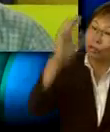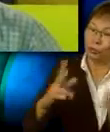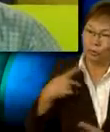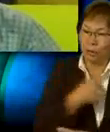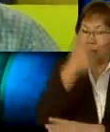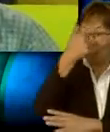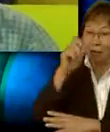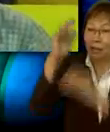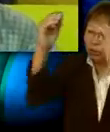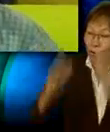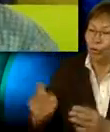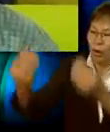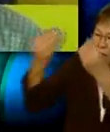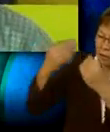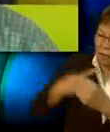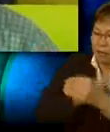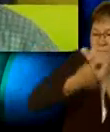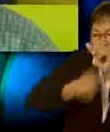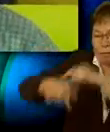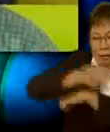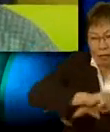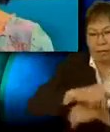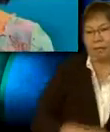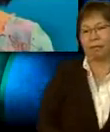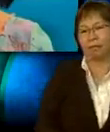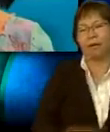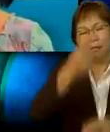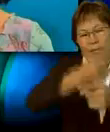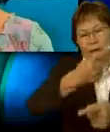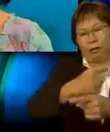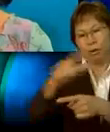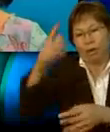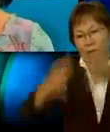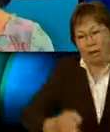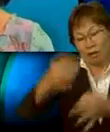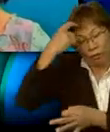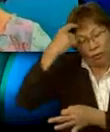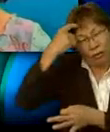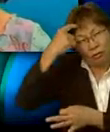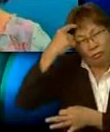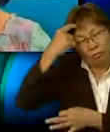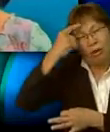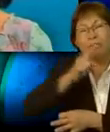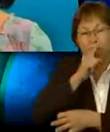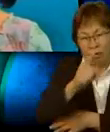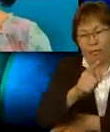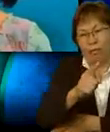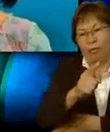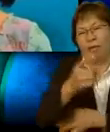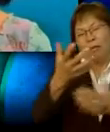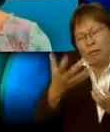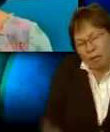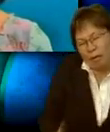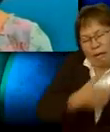kita kerana dia telah mengajar kita setiap hari. Betullah. Kalau difikirkan, memang